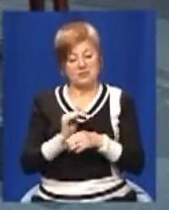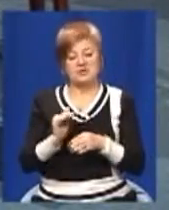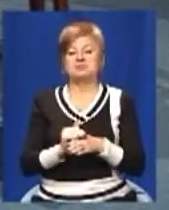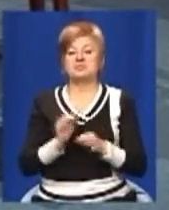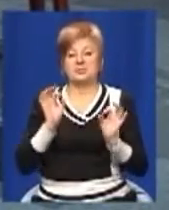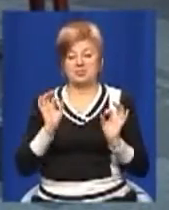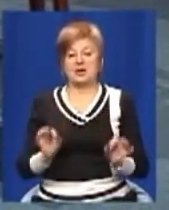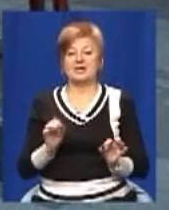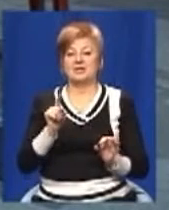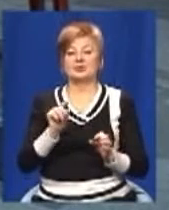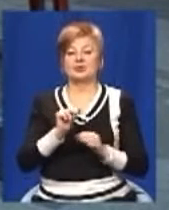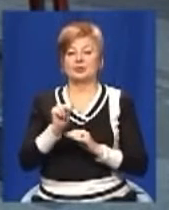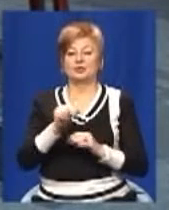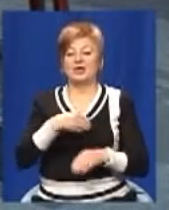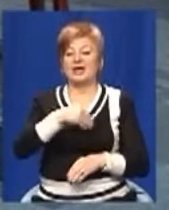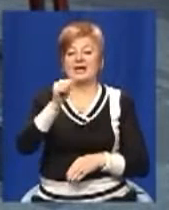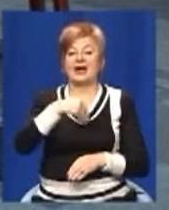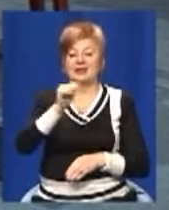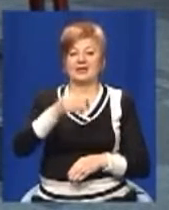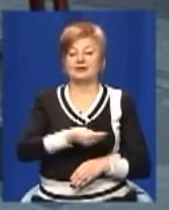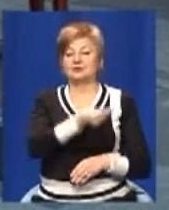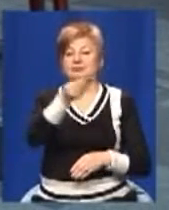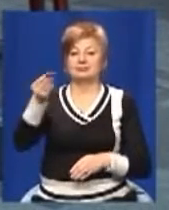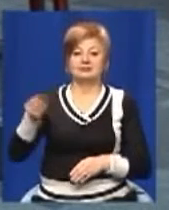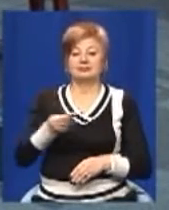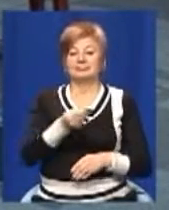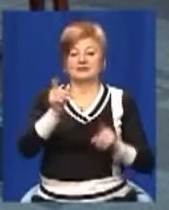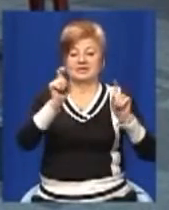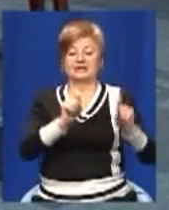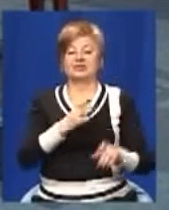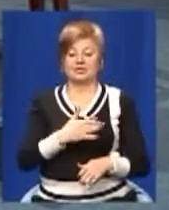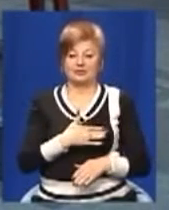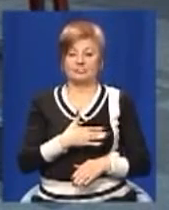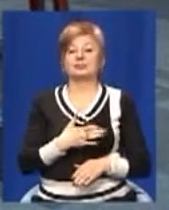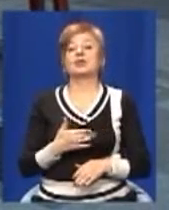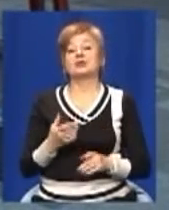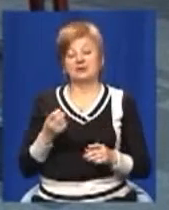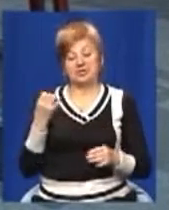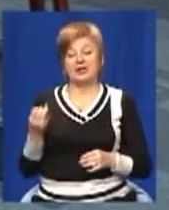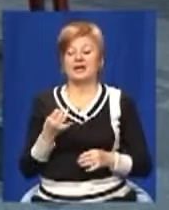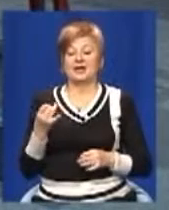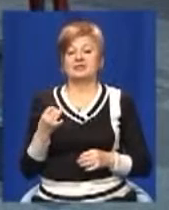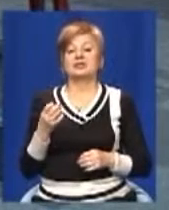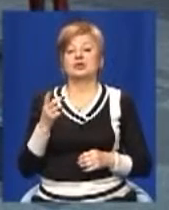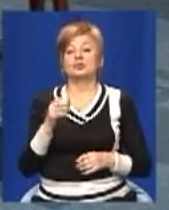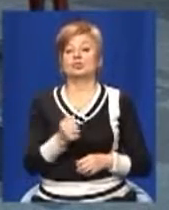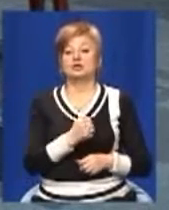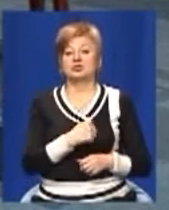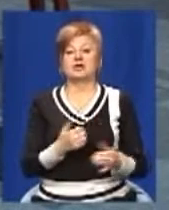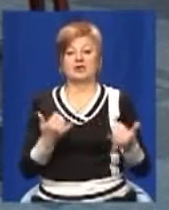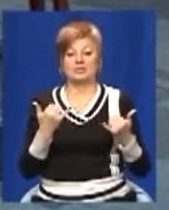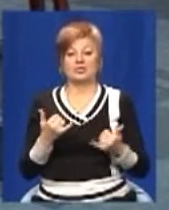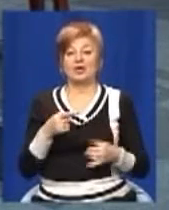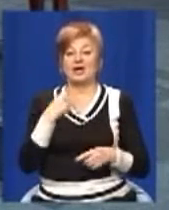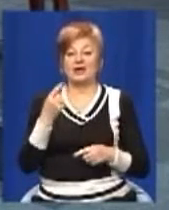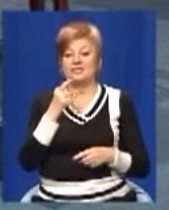От бачиш, ти привчив його сідати на ракетку. І як він у тебе добре літав. Ну, дуже цікаво. Ну, на жаль, ми сьогодні